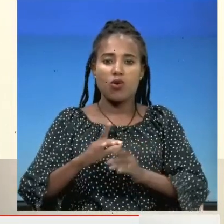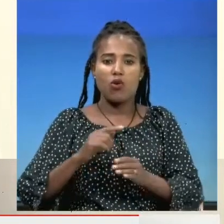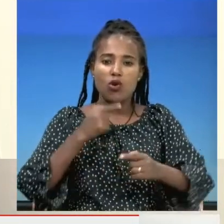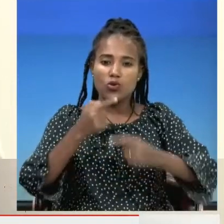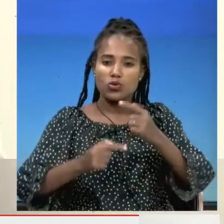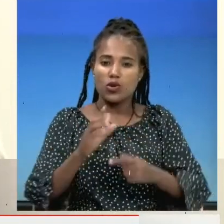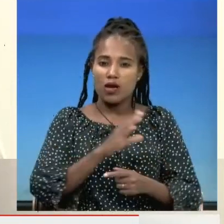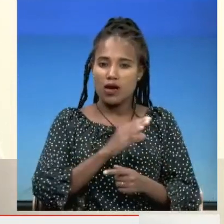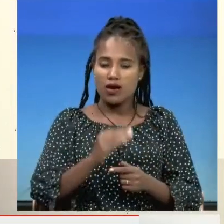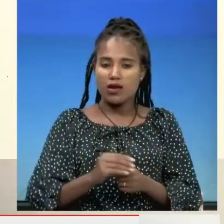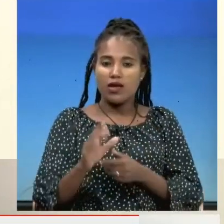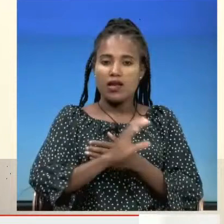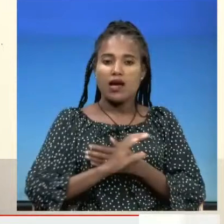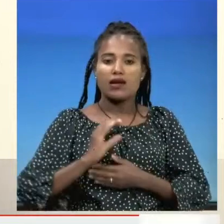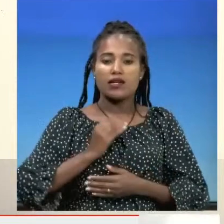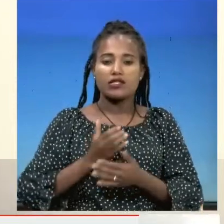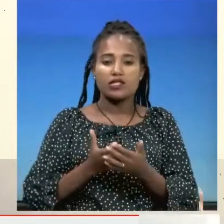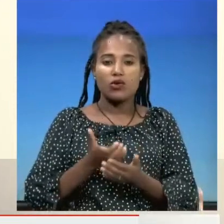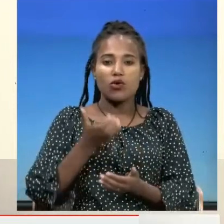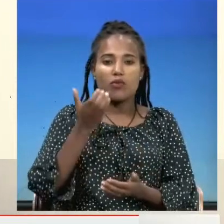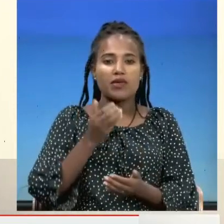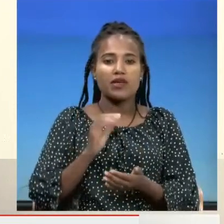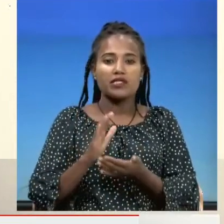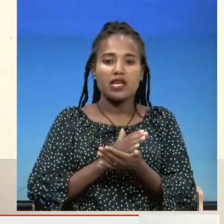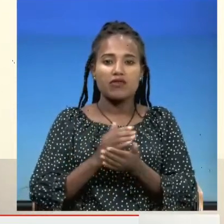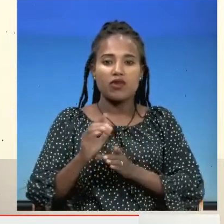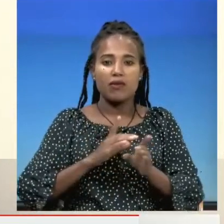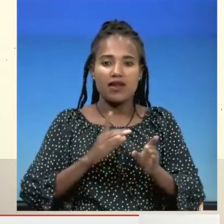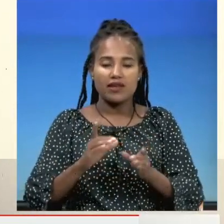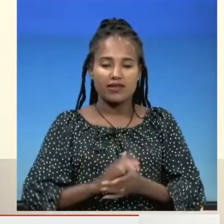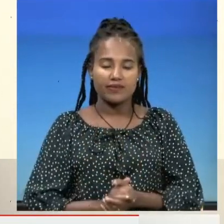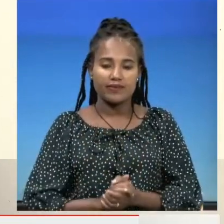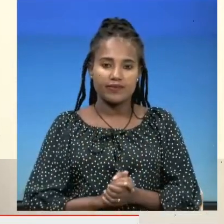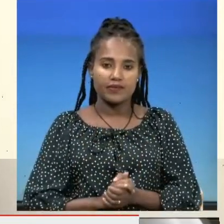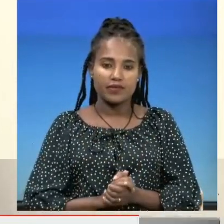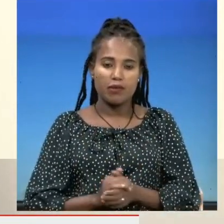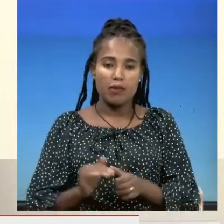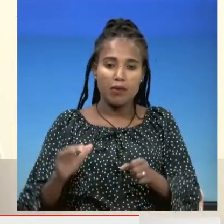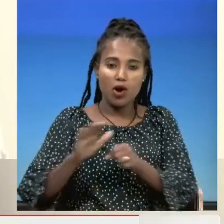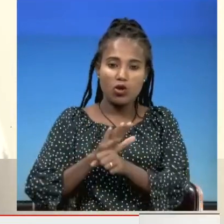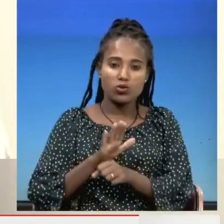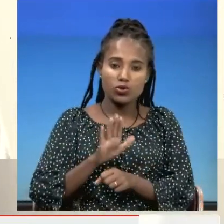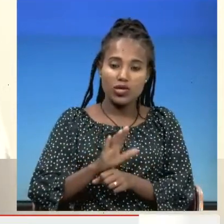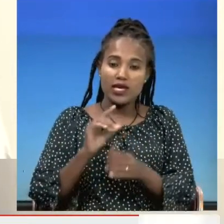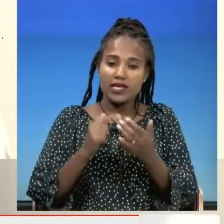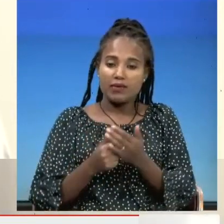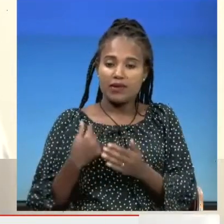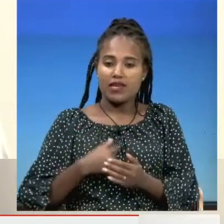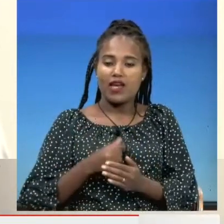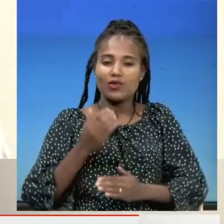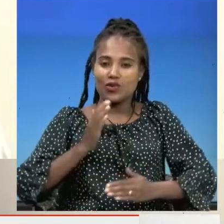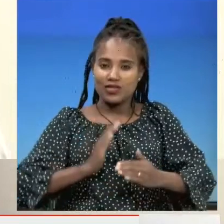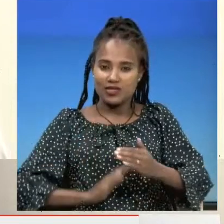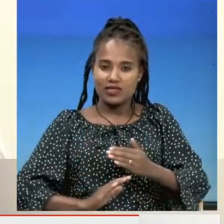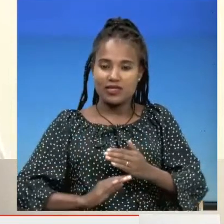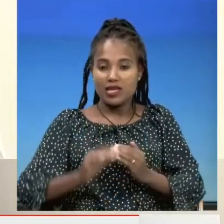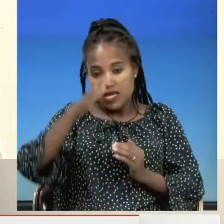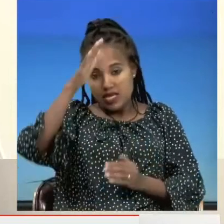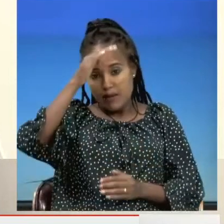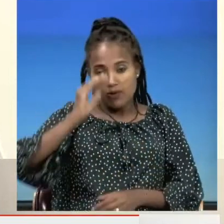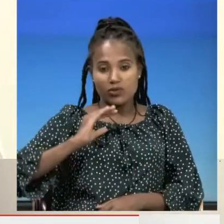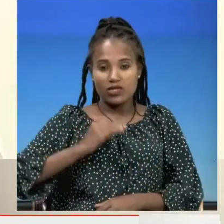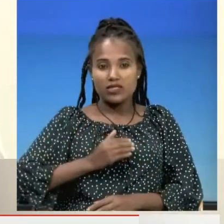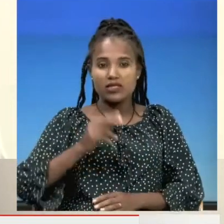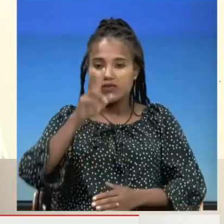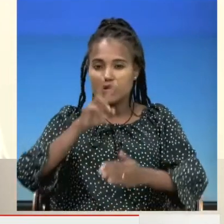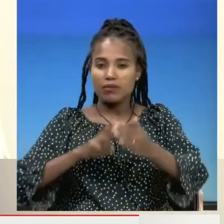ጉዞና ለሀገራችን ኢኮኖሚ አስተዋጽኦ ለማድረግ በመብቃቱ ይህ በእኛ ትውልድ የአባቶቻችንን